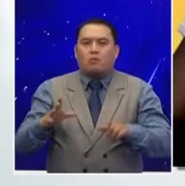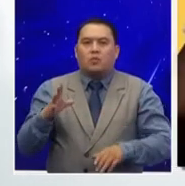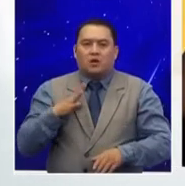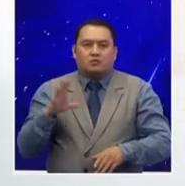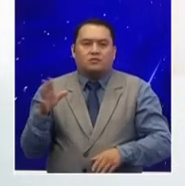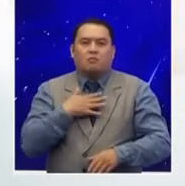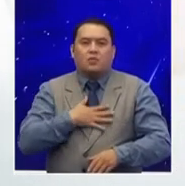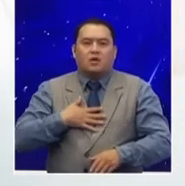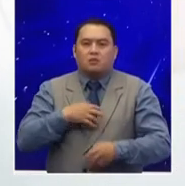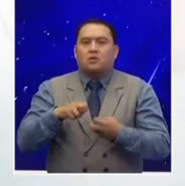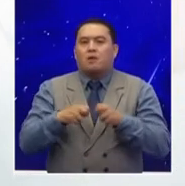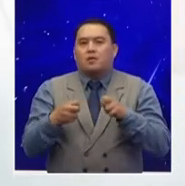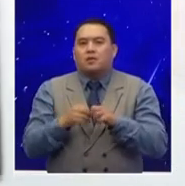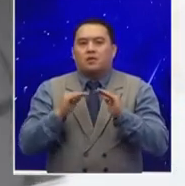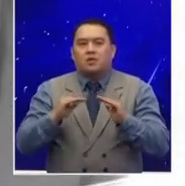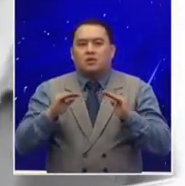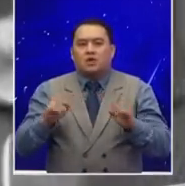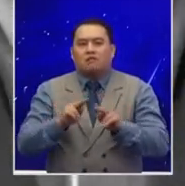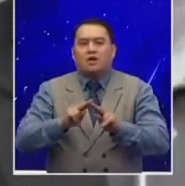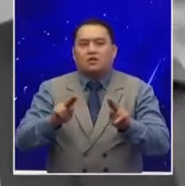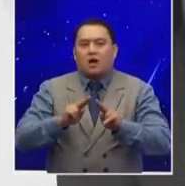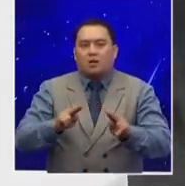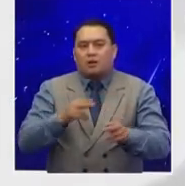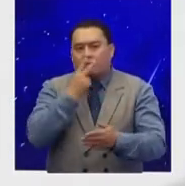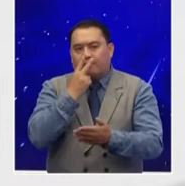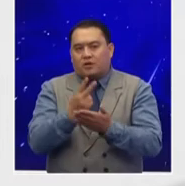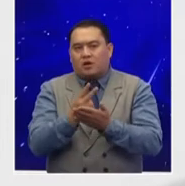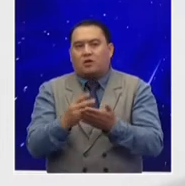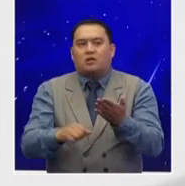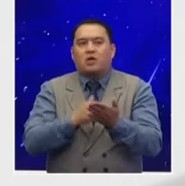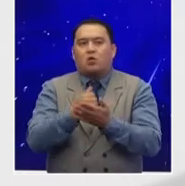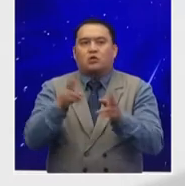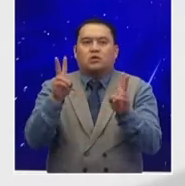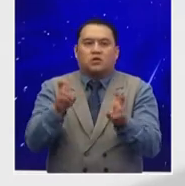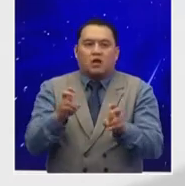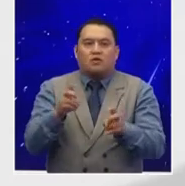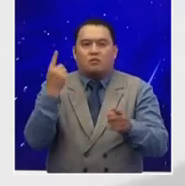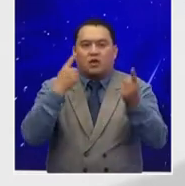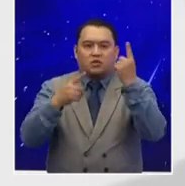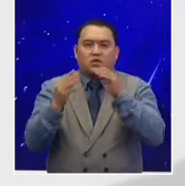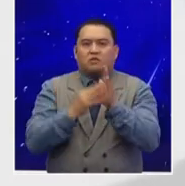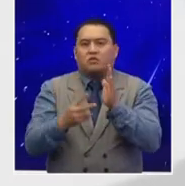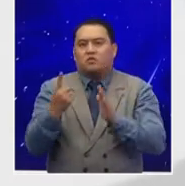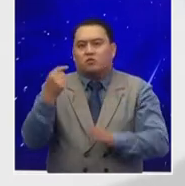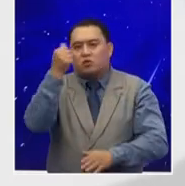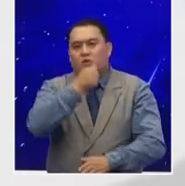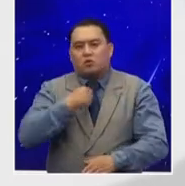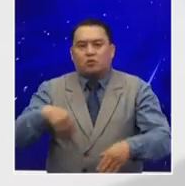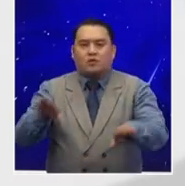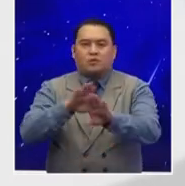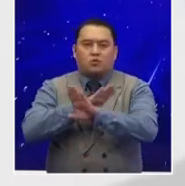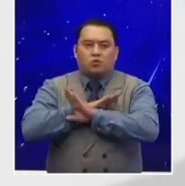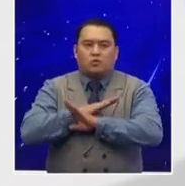Его всегда волновали проблемы детского воспитания. Это и определяло основную тематику его произведений. В